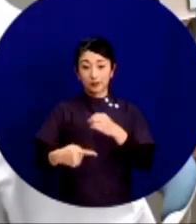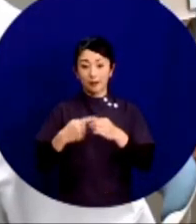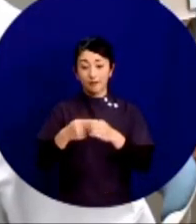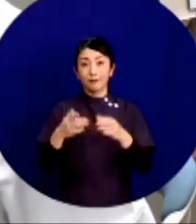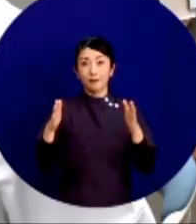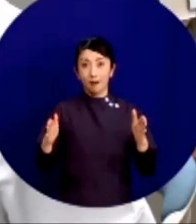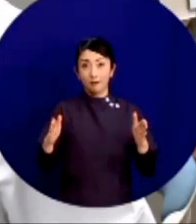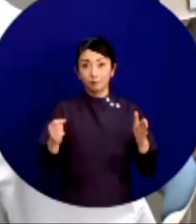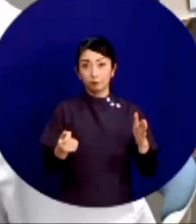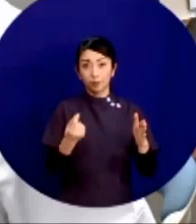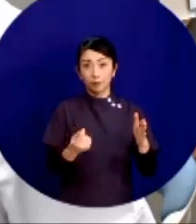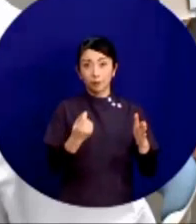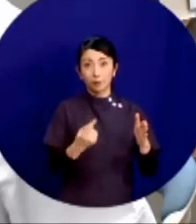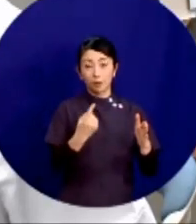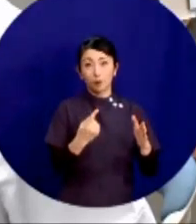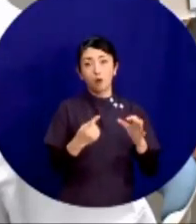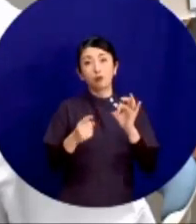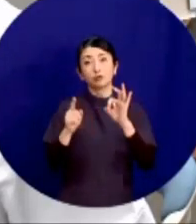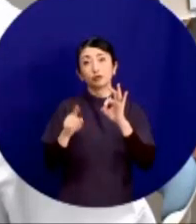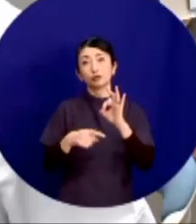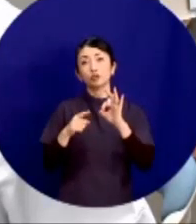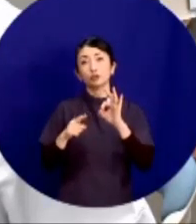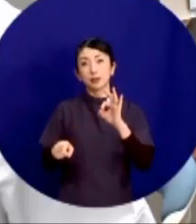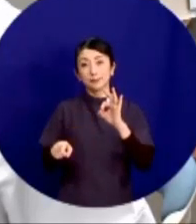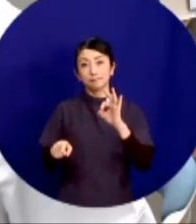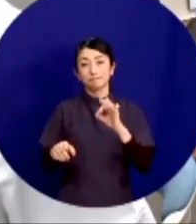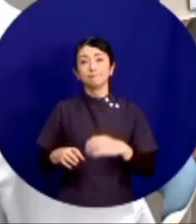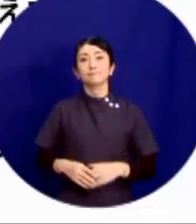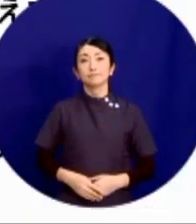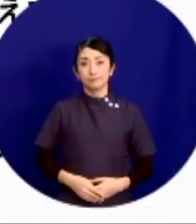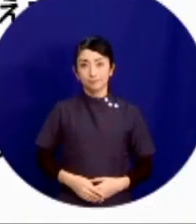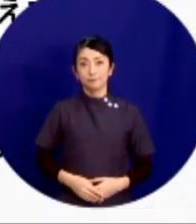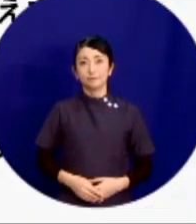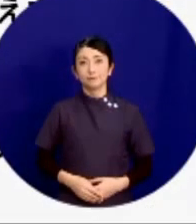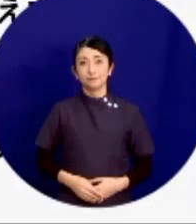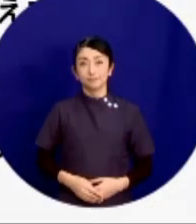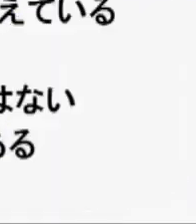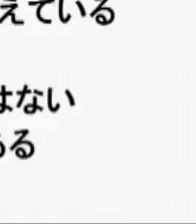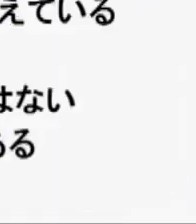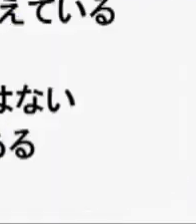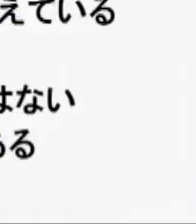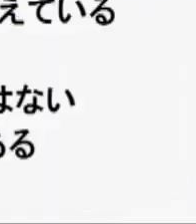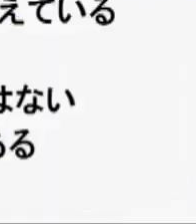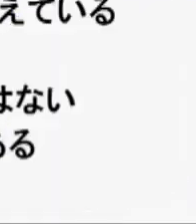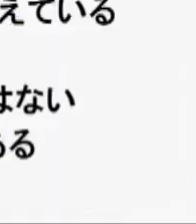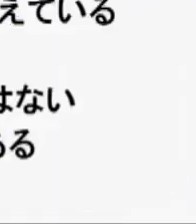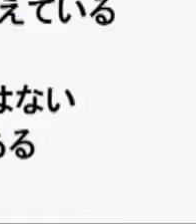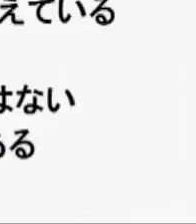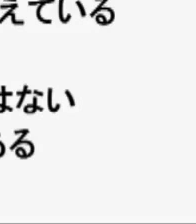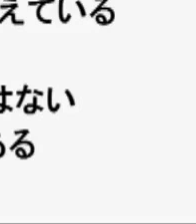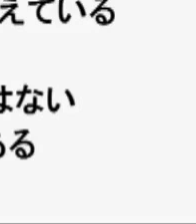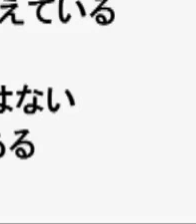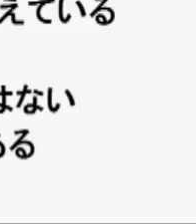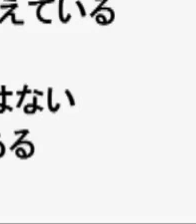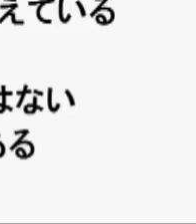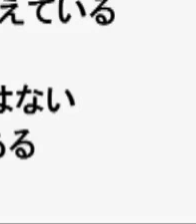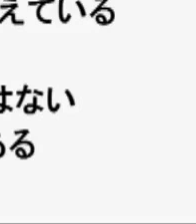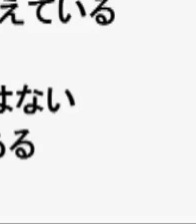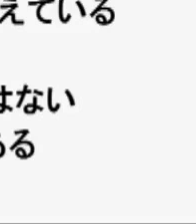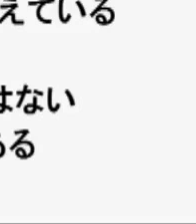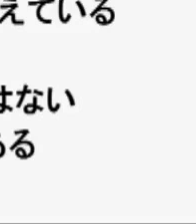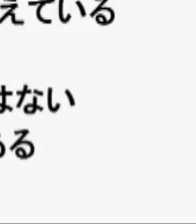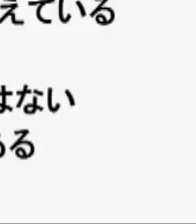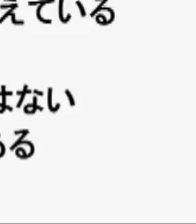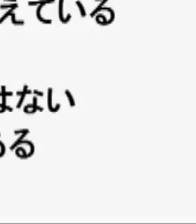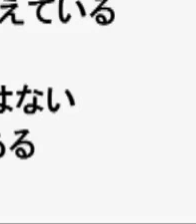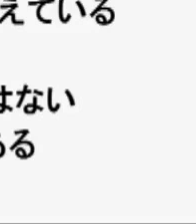生する脳腫瘍は10人程度と言われてますので、鳥取県の中部地区の対象医療人口がだいたい